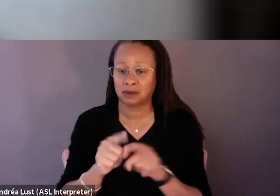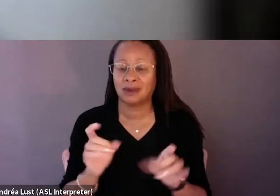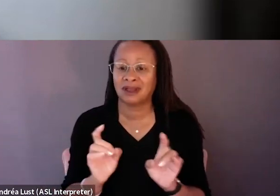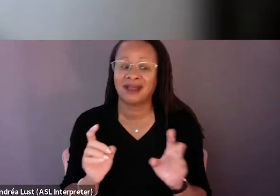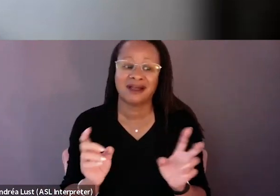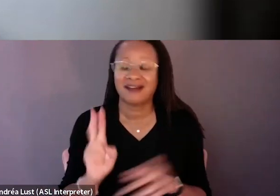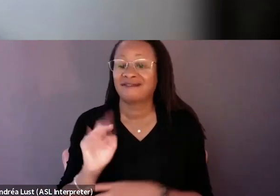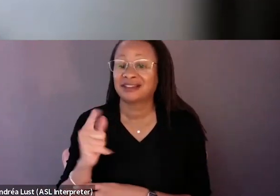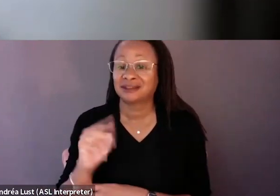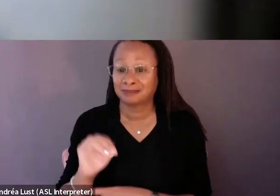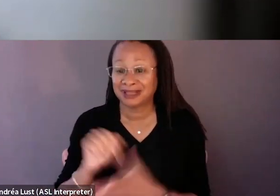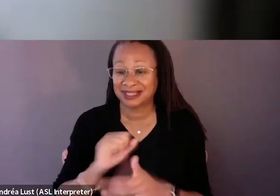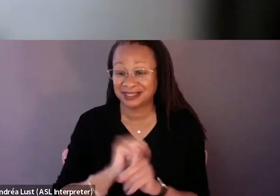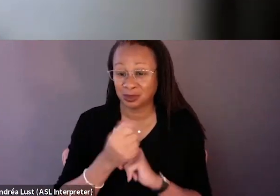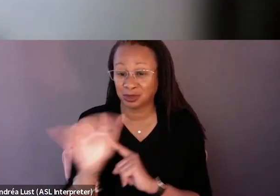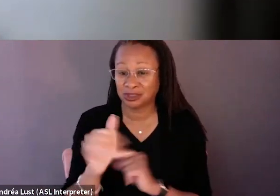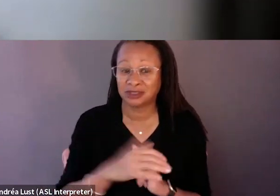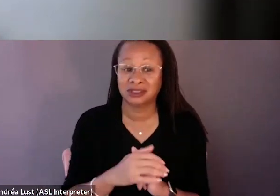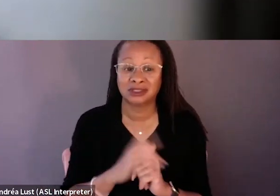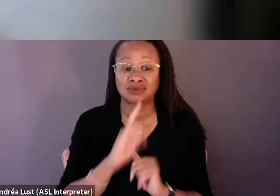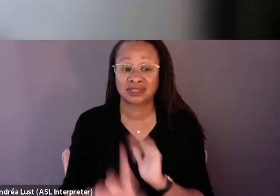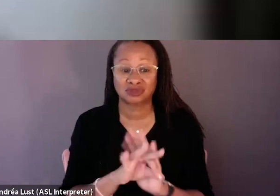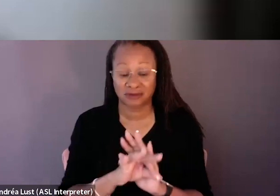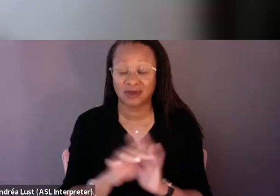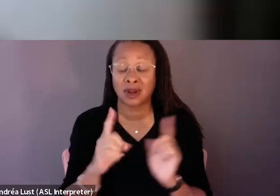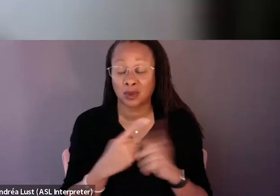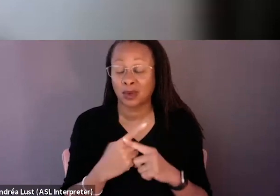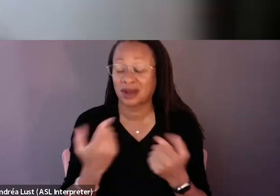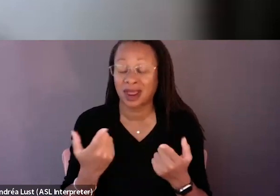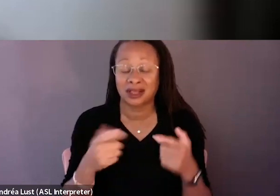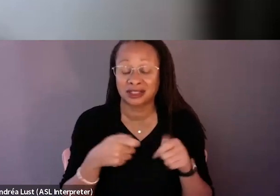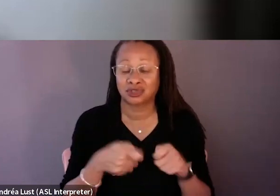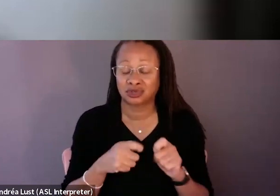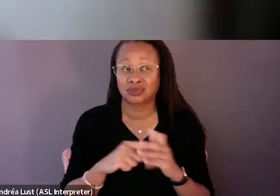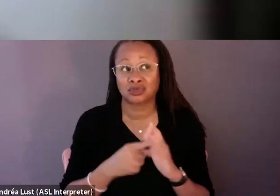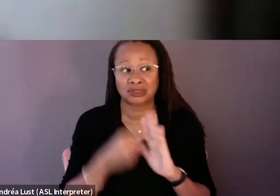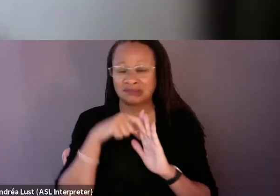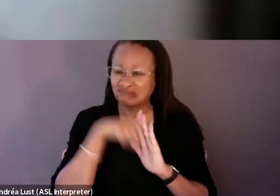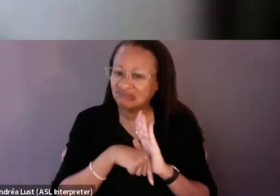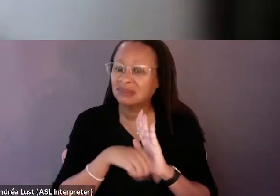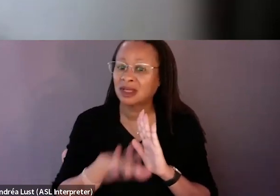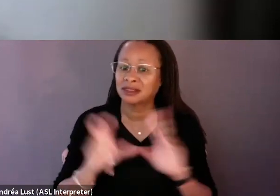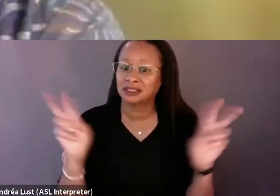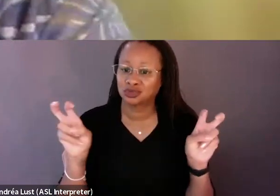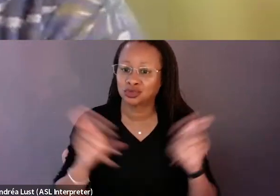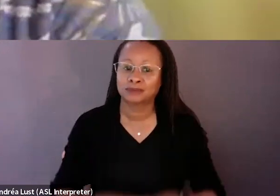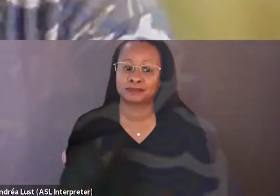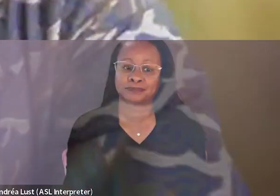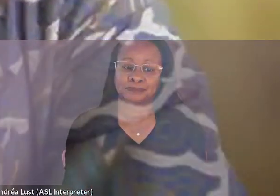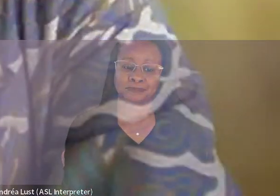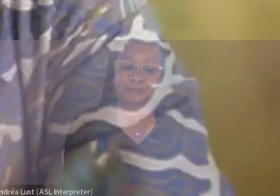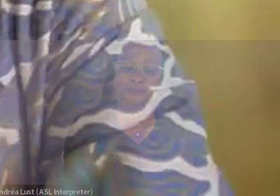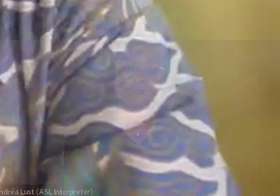um, that's quite a discovery when I started to dig into this issue. 嗯，然后